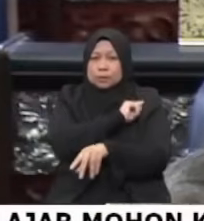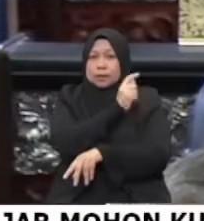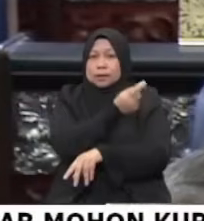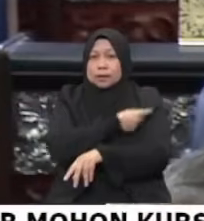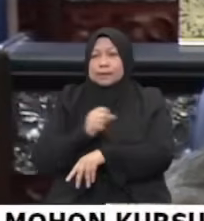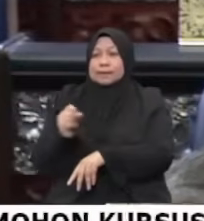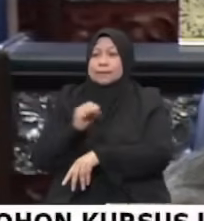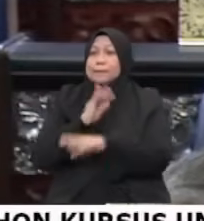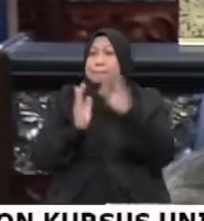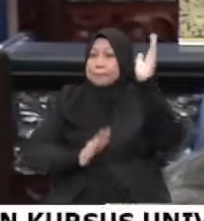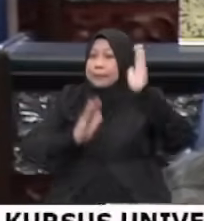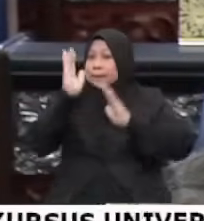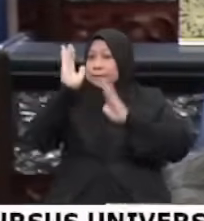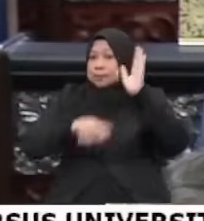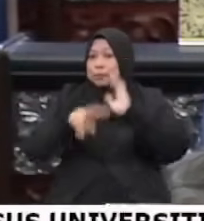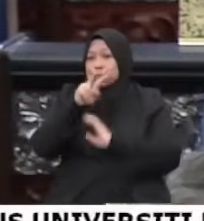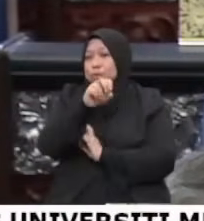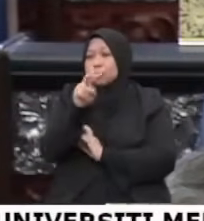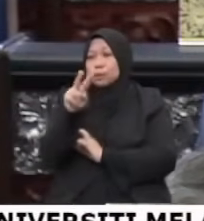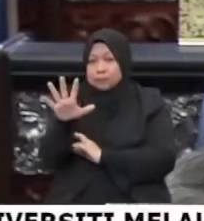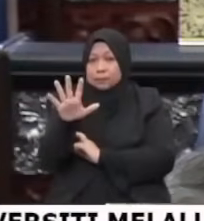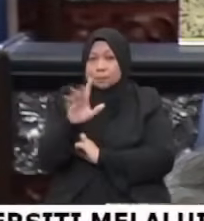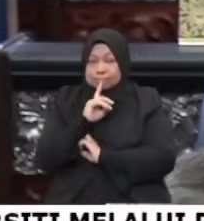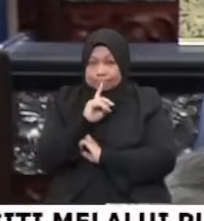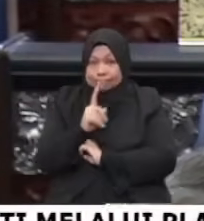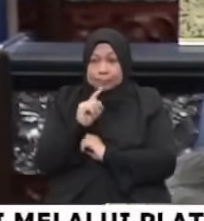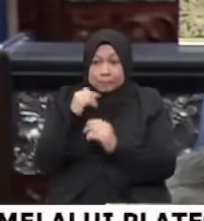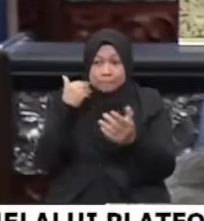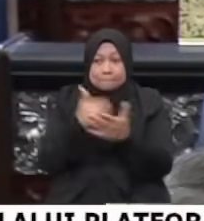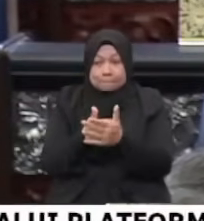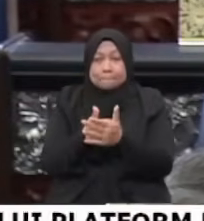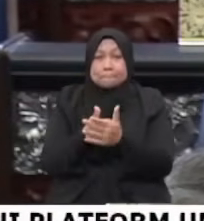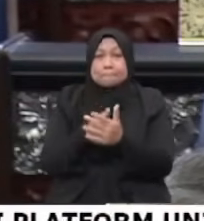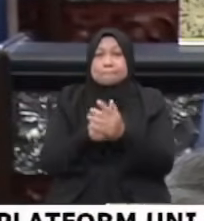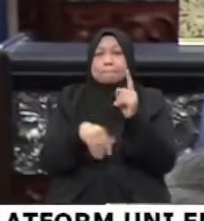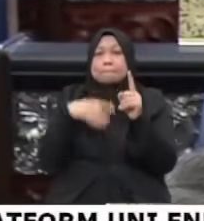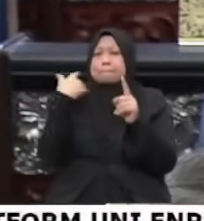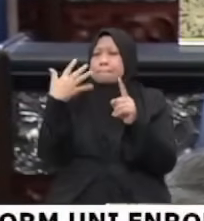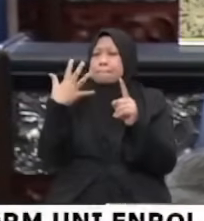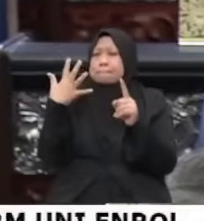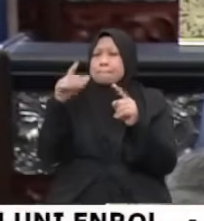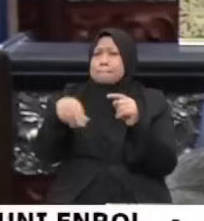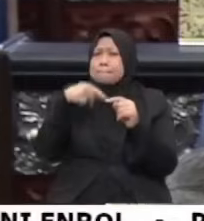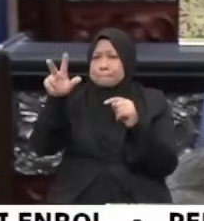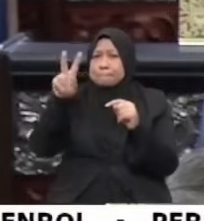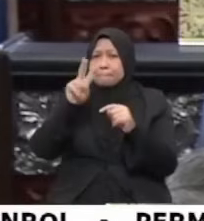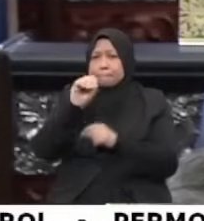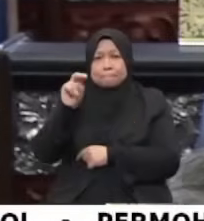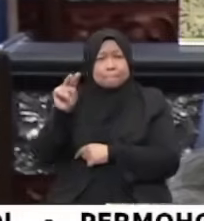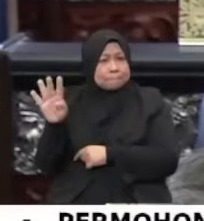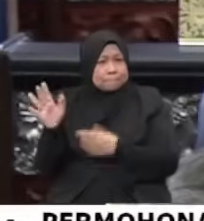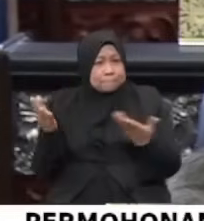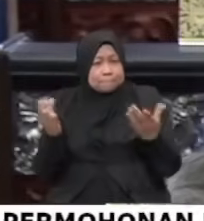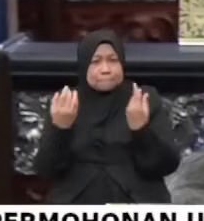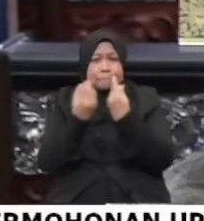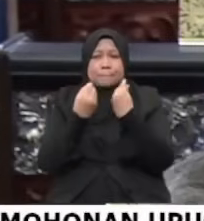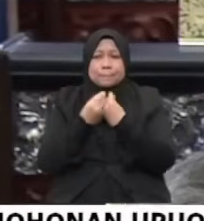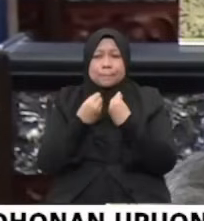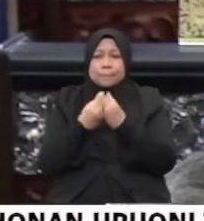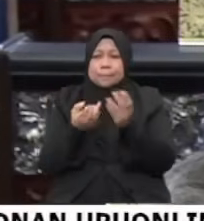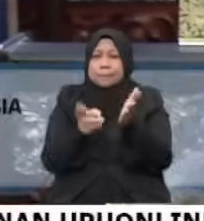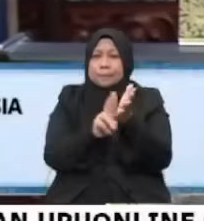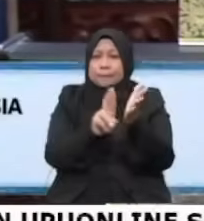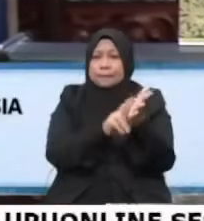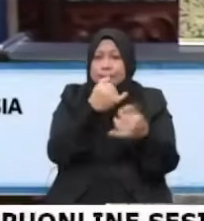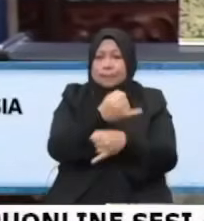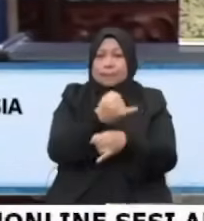negara menjelang tahun 2025 sehingga 15 Mac 2024 berdasarkan kepada rekod